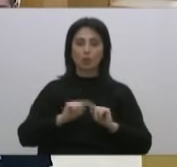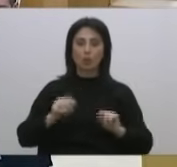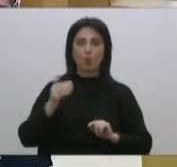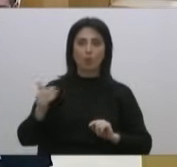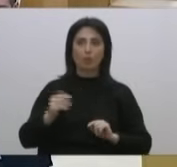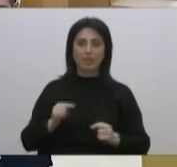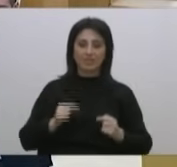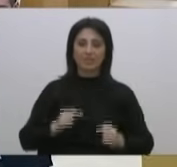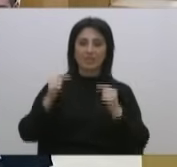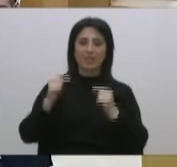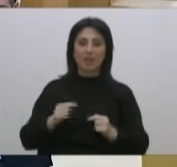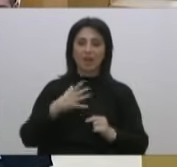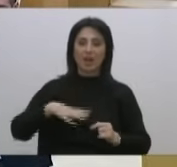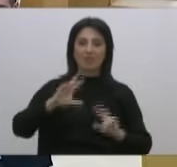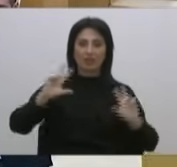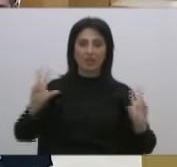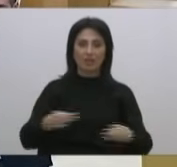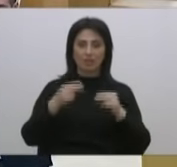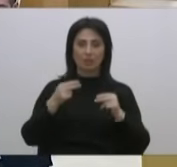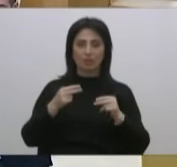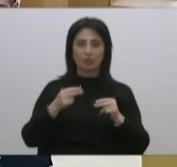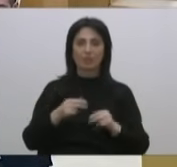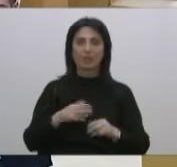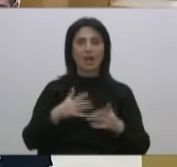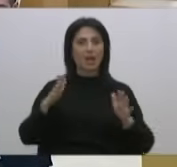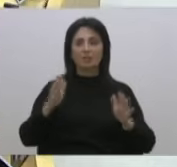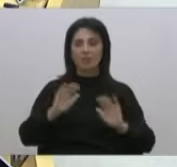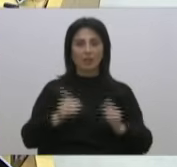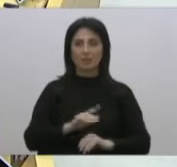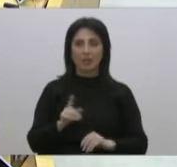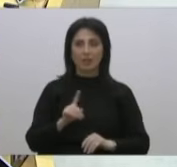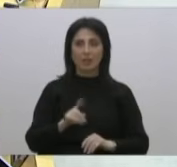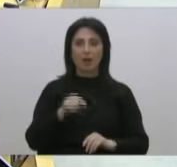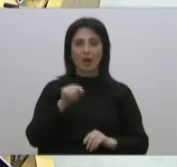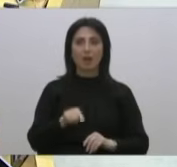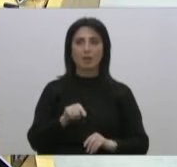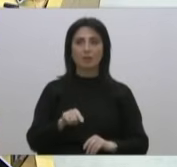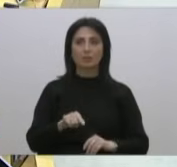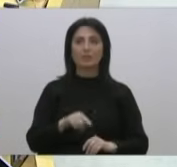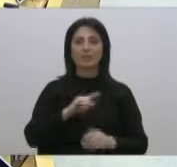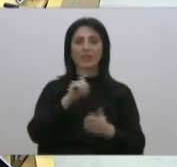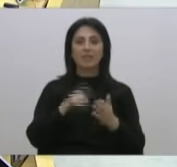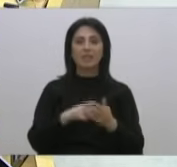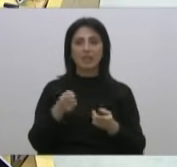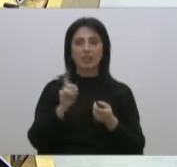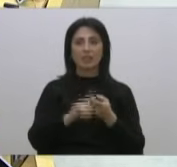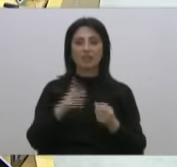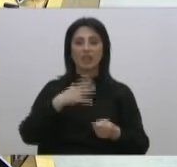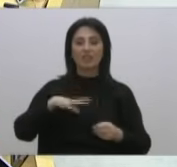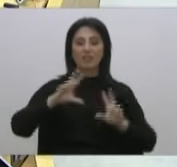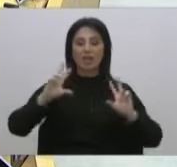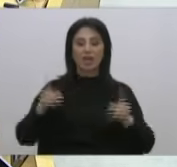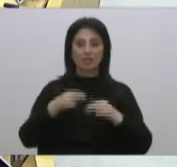ოპოზიციის წინააღმდეგ ქვეყნის გადასარჩენად. არც მეტი, არც ნაკლები. აქ საკითხი ეხებოდა